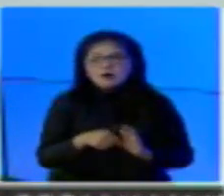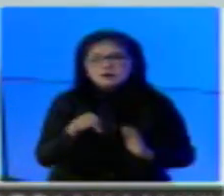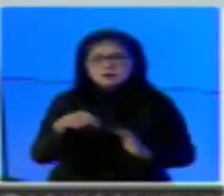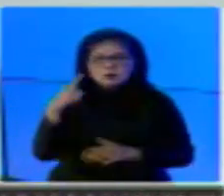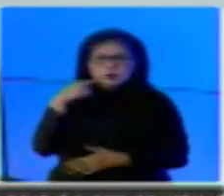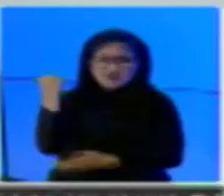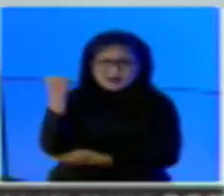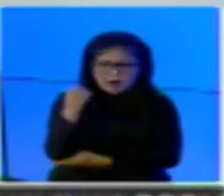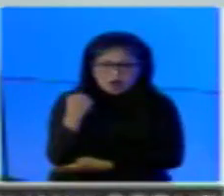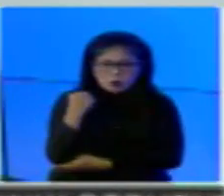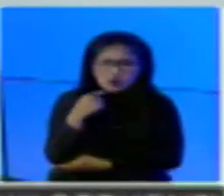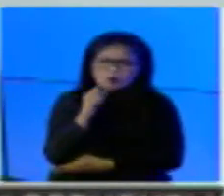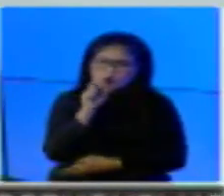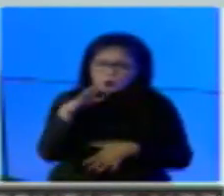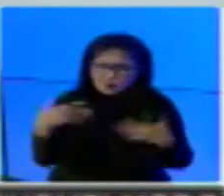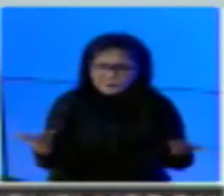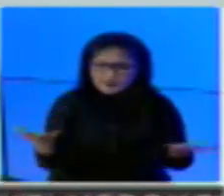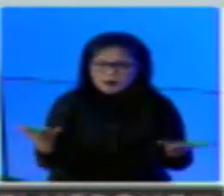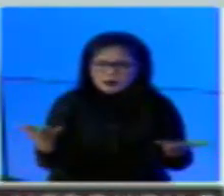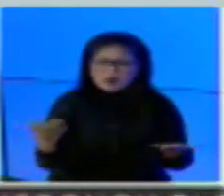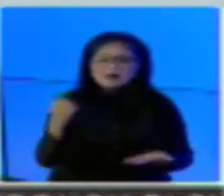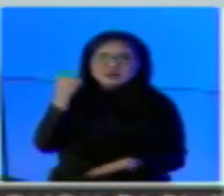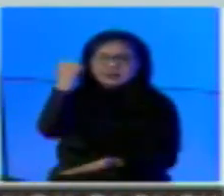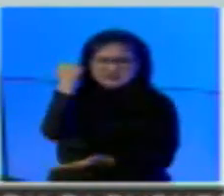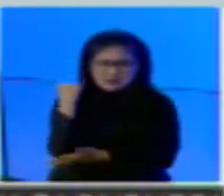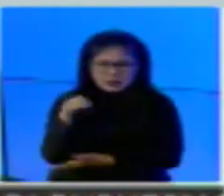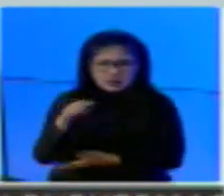harus seperti apa, tersangka harus seperti apa, terdakwa seperti apa.